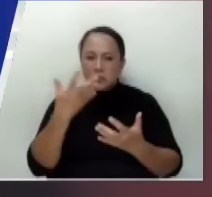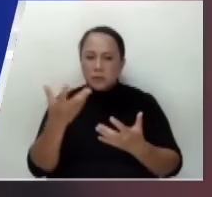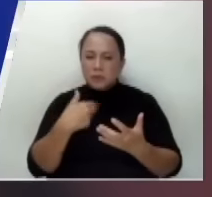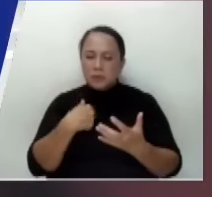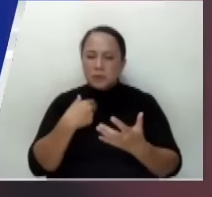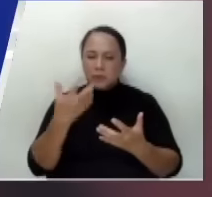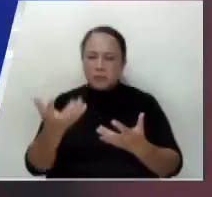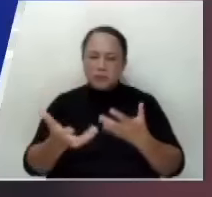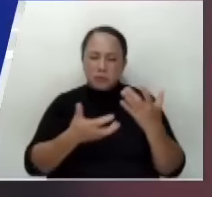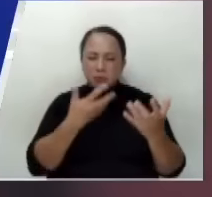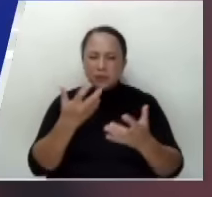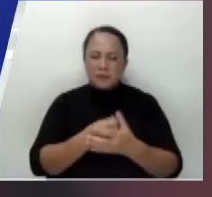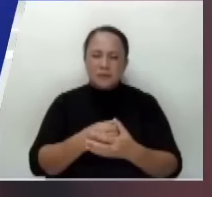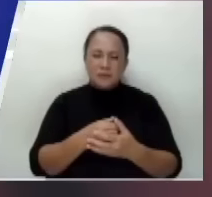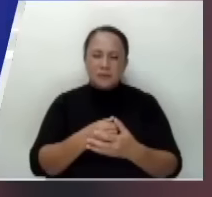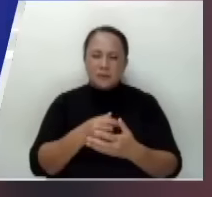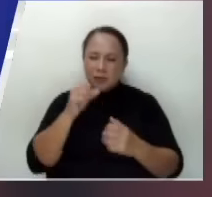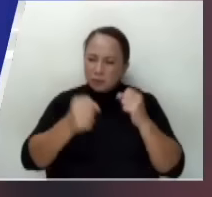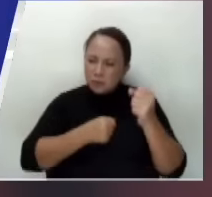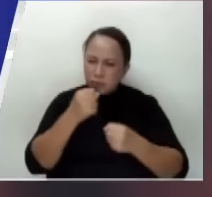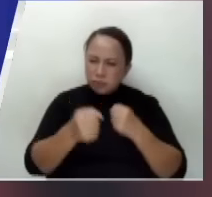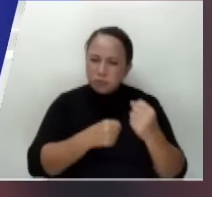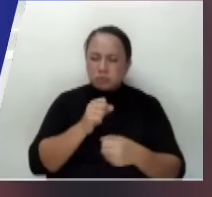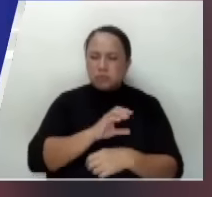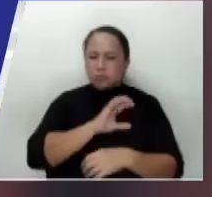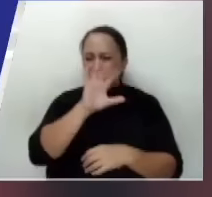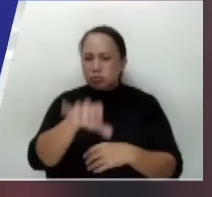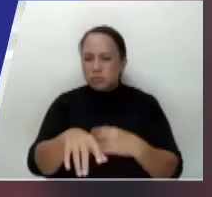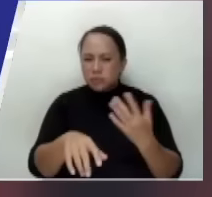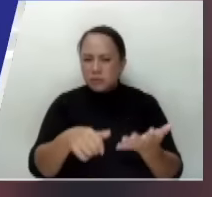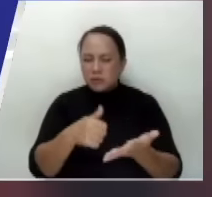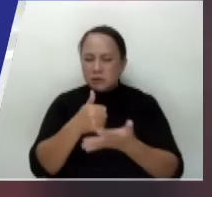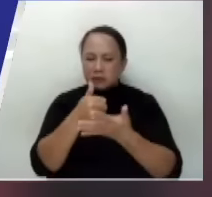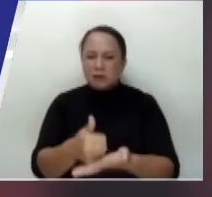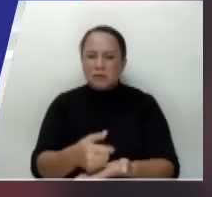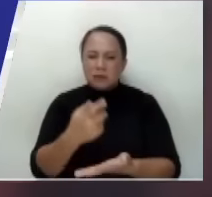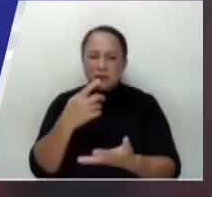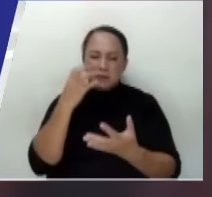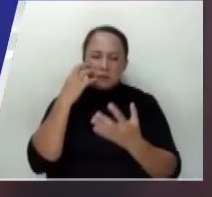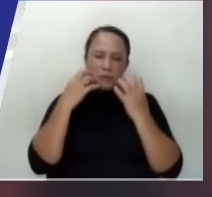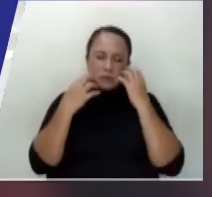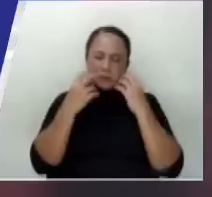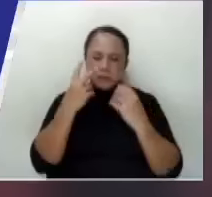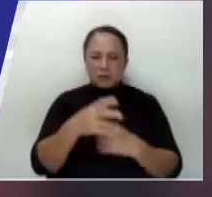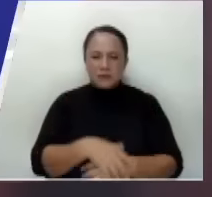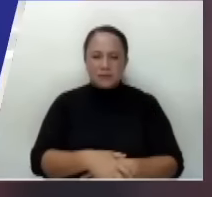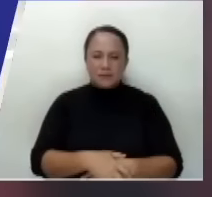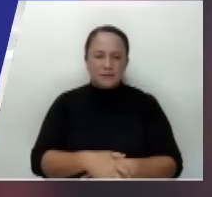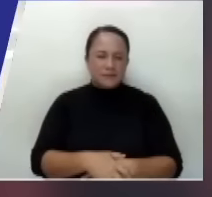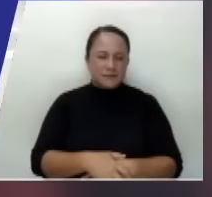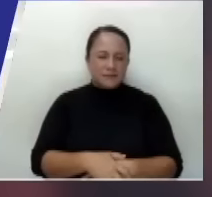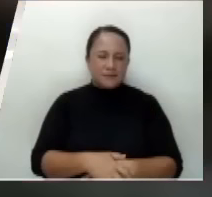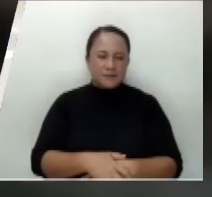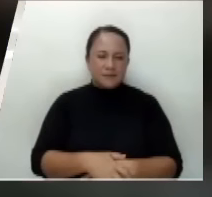ipupuruta. Tapos bukong ko na lahi, pier ko na buhato, ng babuyan na klawas. Aging kakadlok,